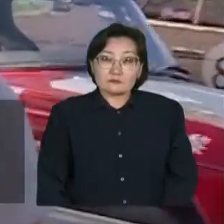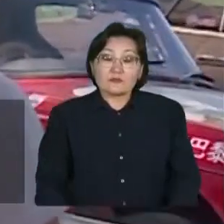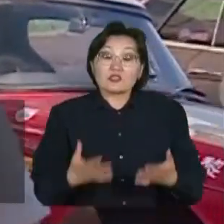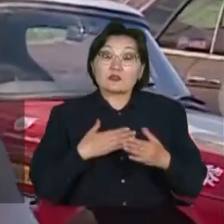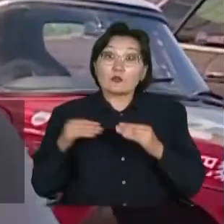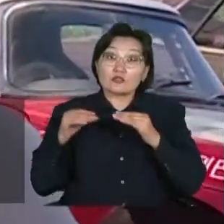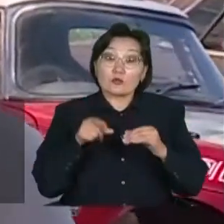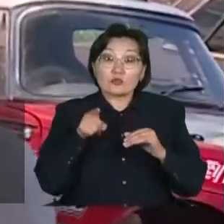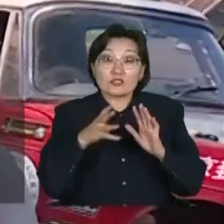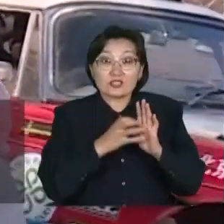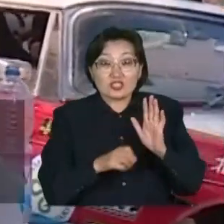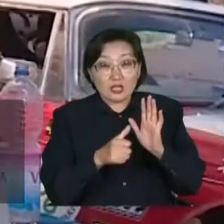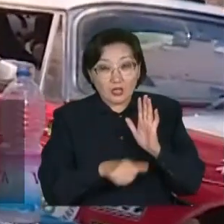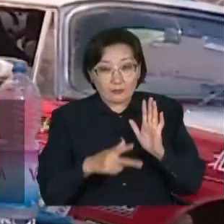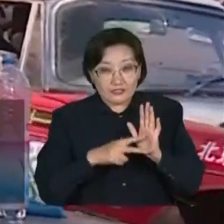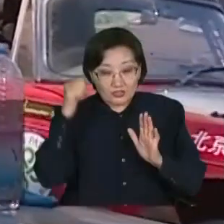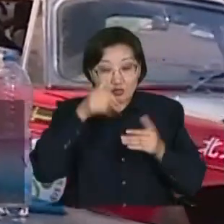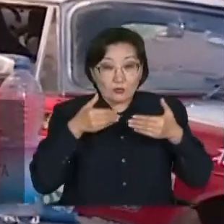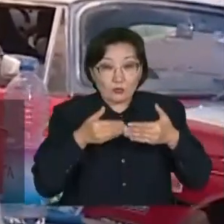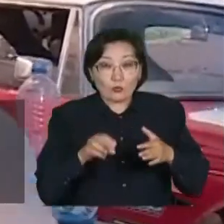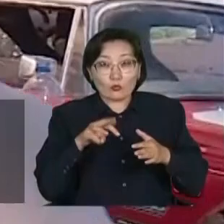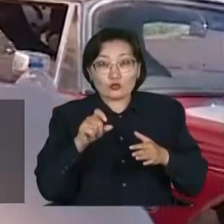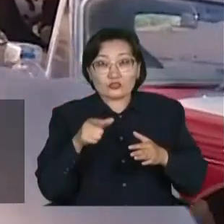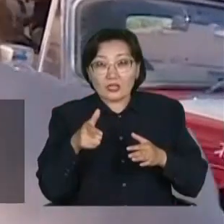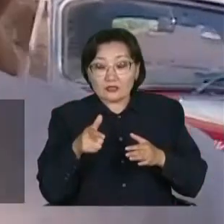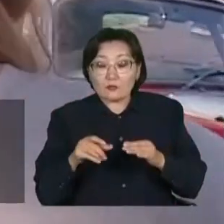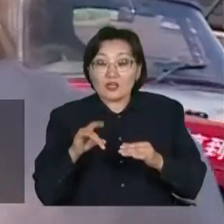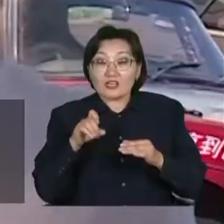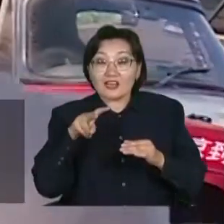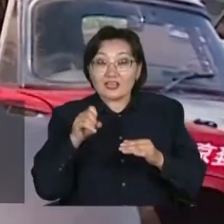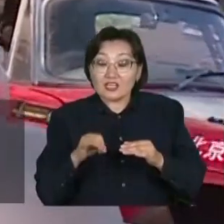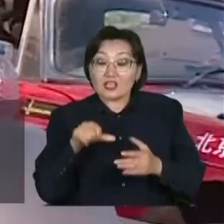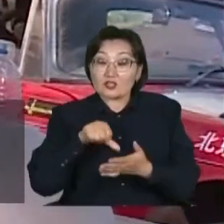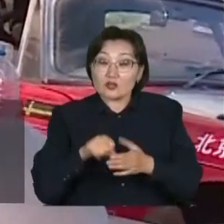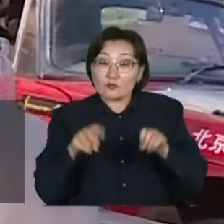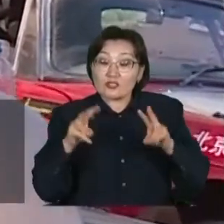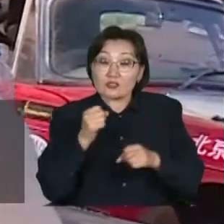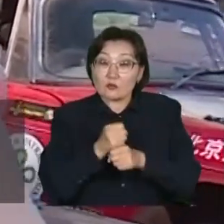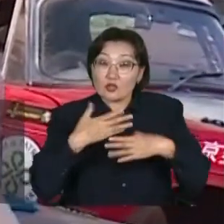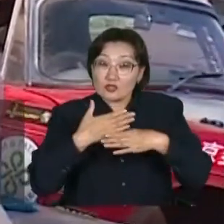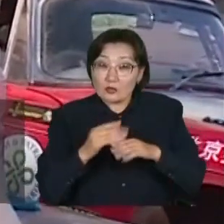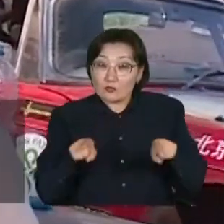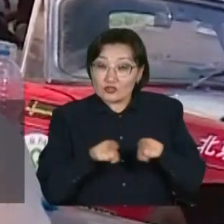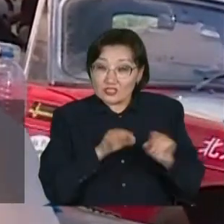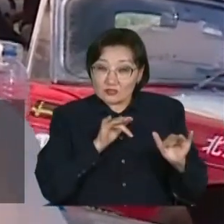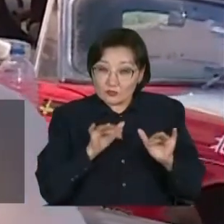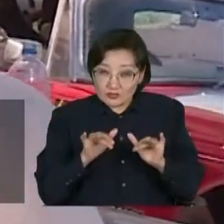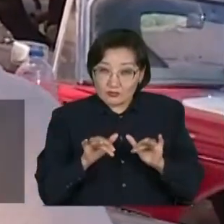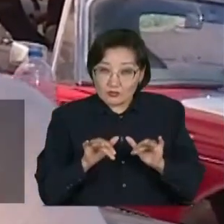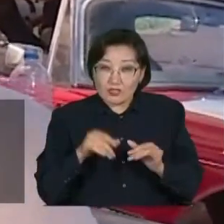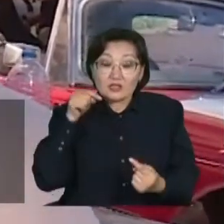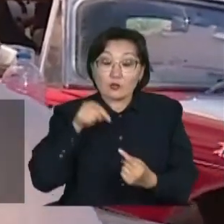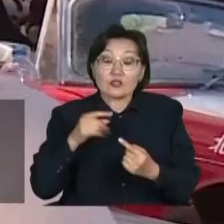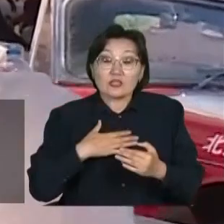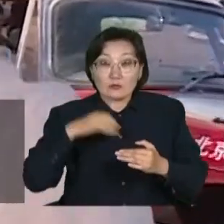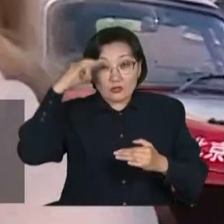Менің көлігім 1968 жылы шығарылған Мустанг раллиге қатысу үшін арнайы дайындалған. Оның бөлшектері де мұндай іс-шараларға икемделіп жасалынды. Бұл